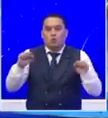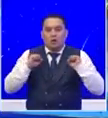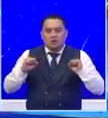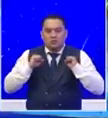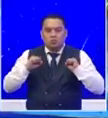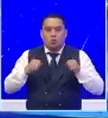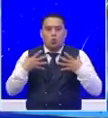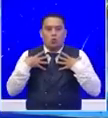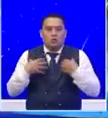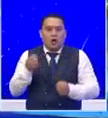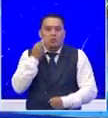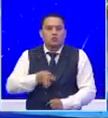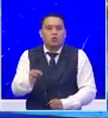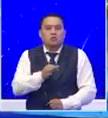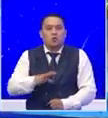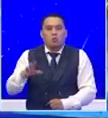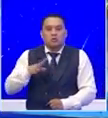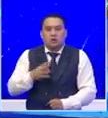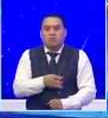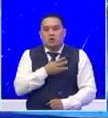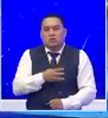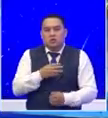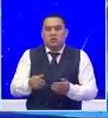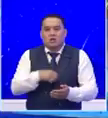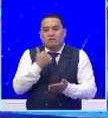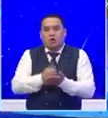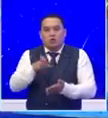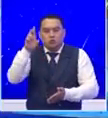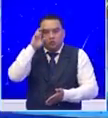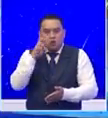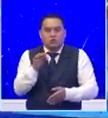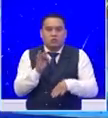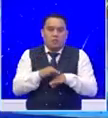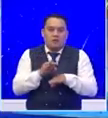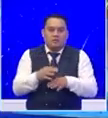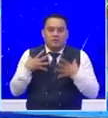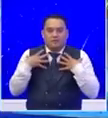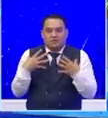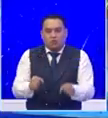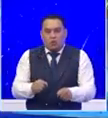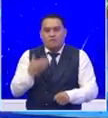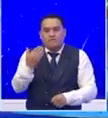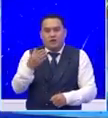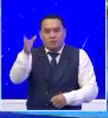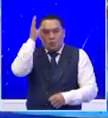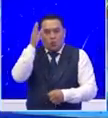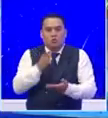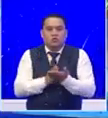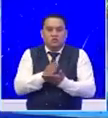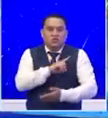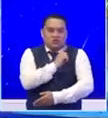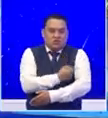Руководитель управления физической культуры и спорта Алматинской области пожелал Елбасы избавиться от коронавируса. «Вы мудрый политик, сильный